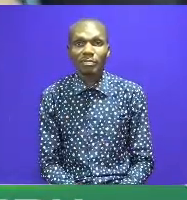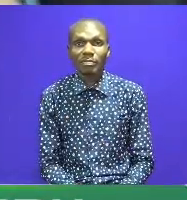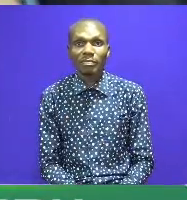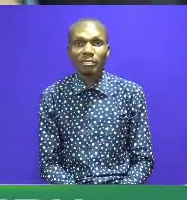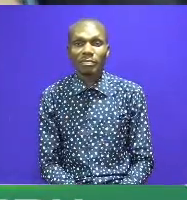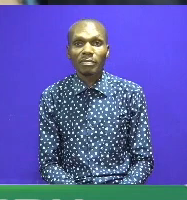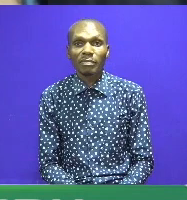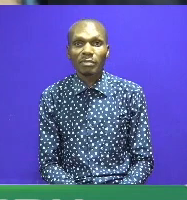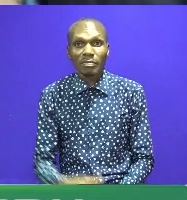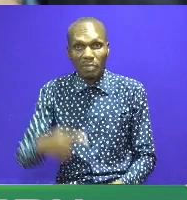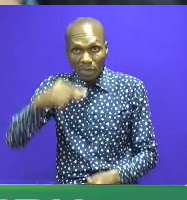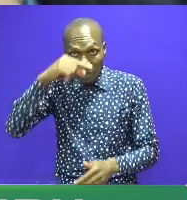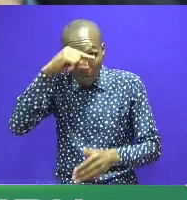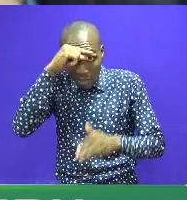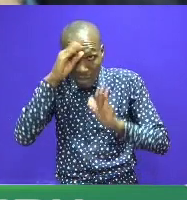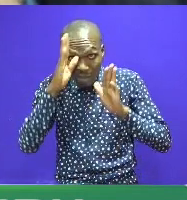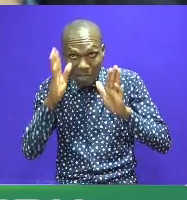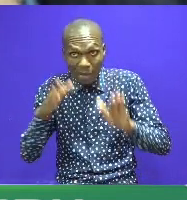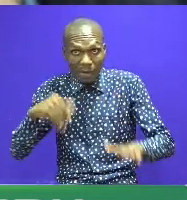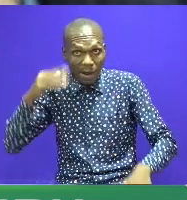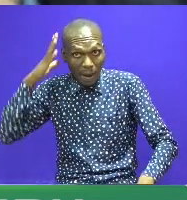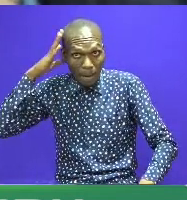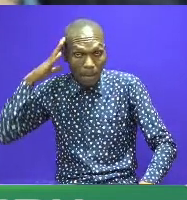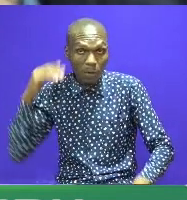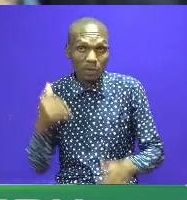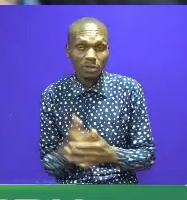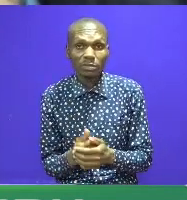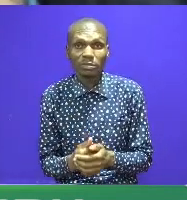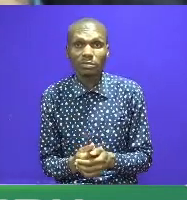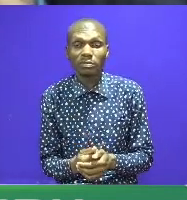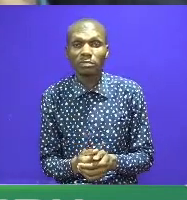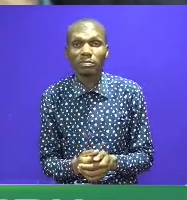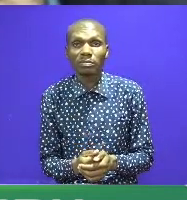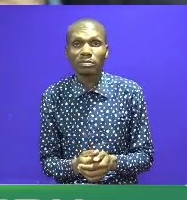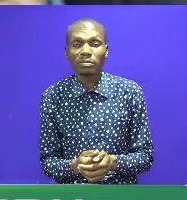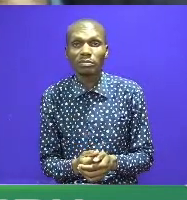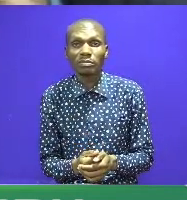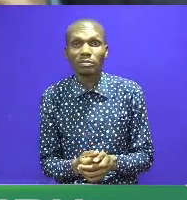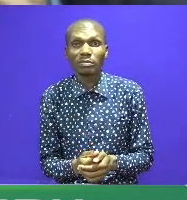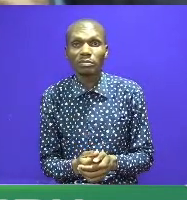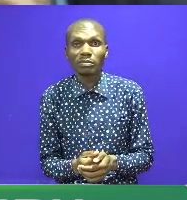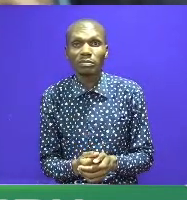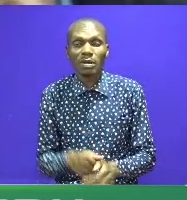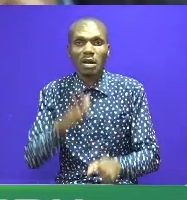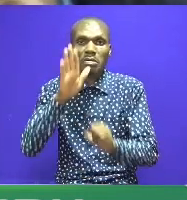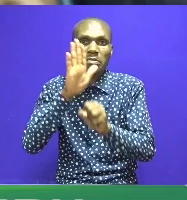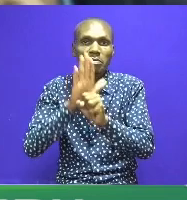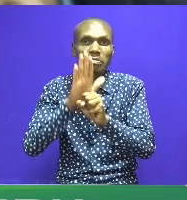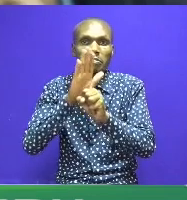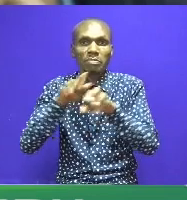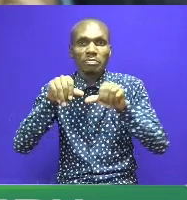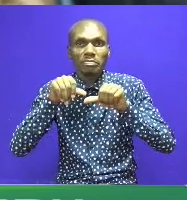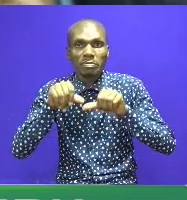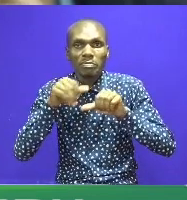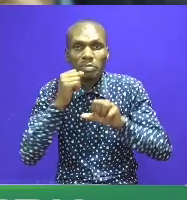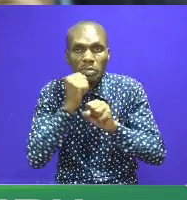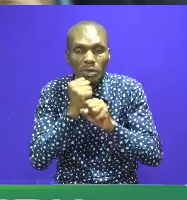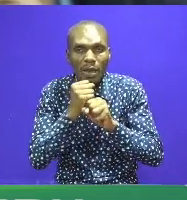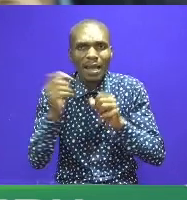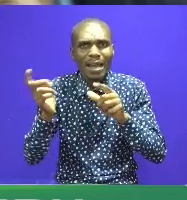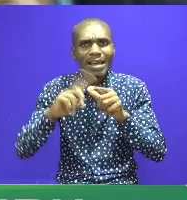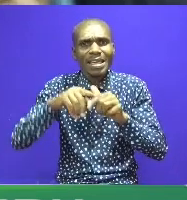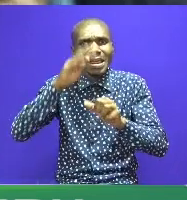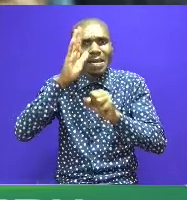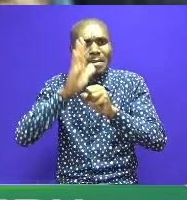omugambi to gavana Simbara ati means wer for Mugrango na kokora Mugrango gas abanta